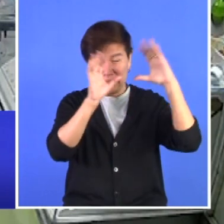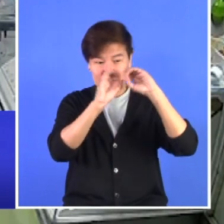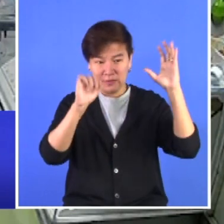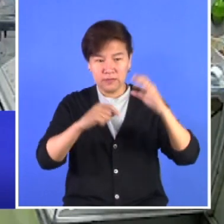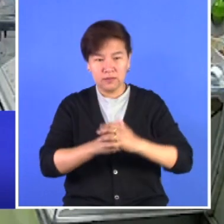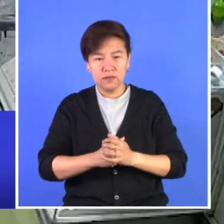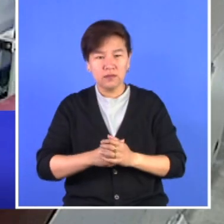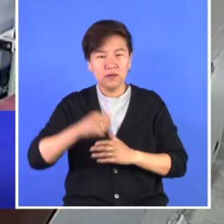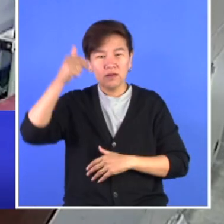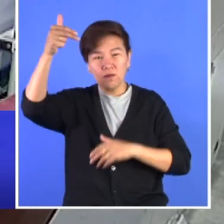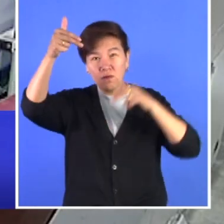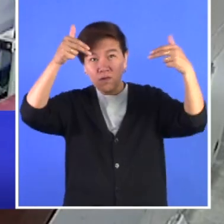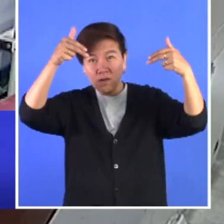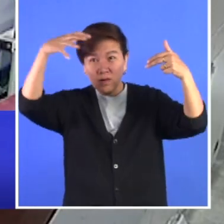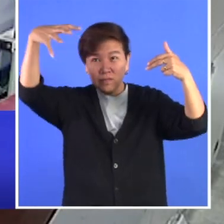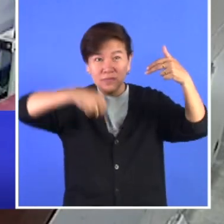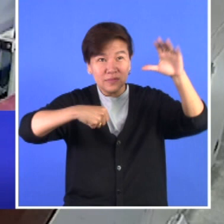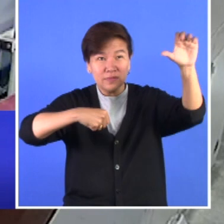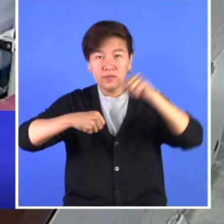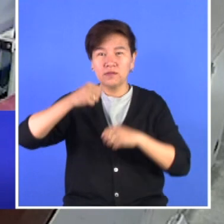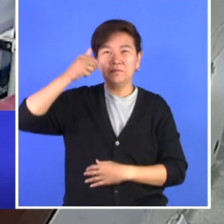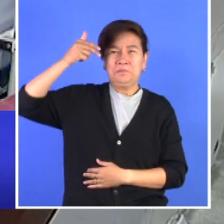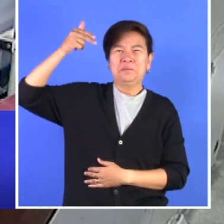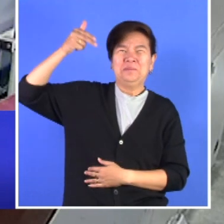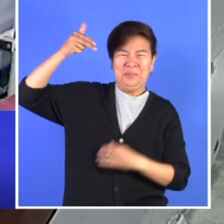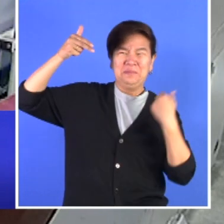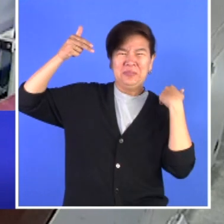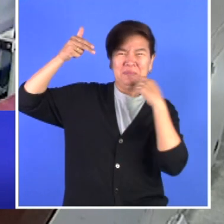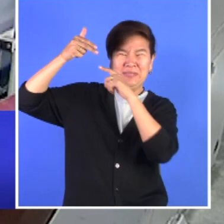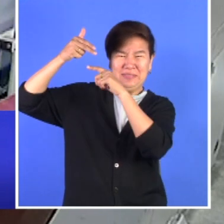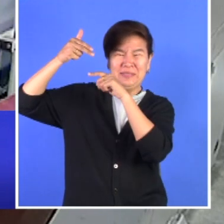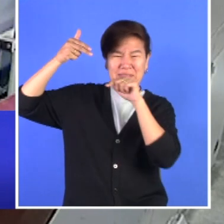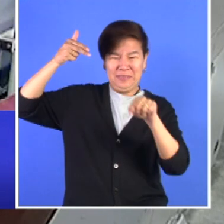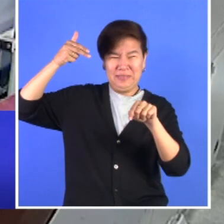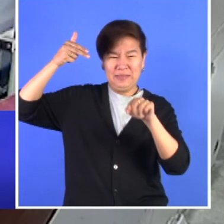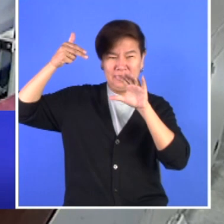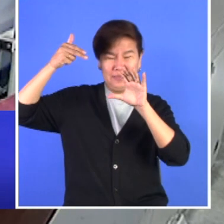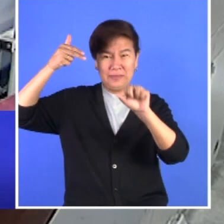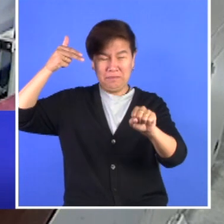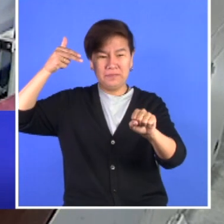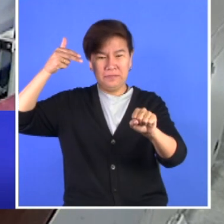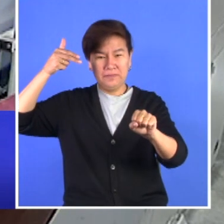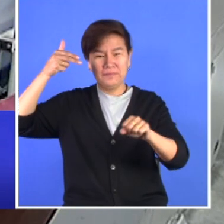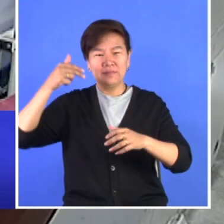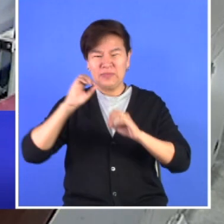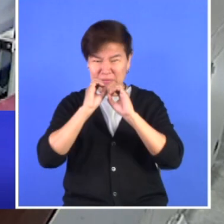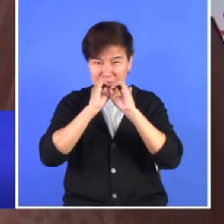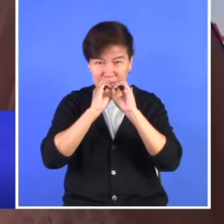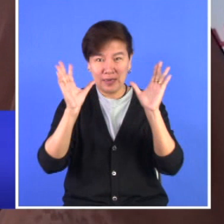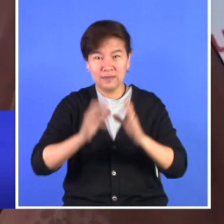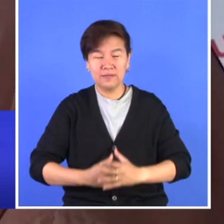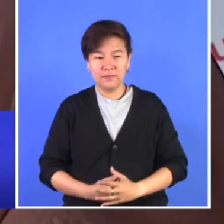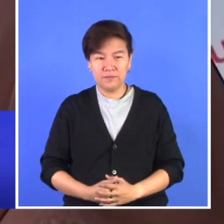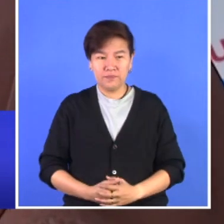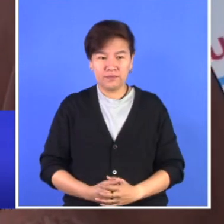นั่นน่ะคงจะมองไม่เห็นตัวเองแหมหารู้ไม่พี่คะมีมุมอื่นอีกนี่มุมเสยมุมบนเห็นหมดเลยนะคะผู้